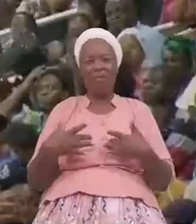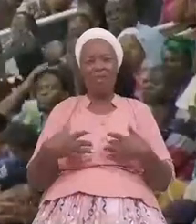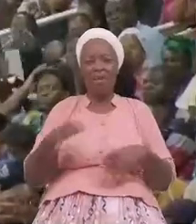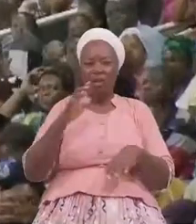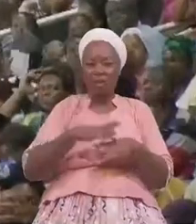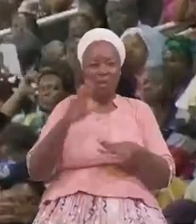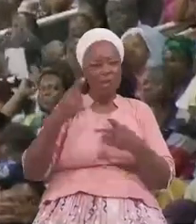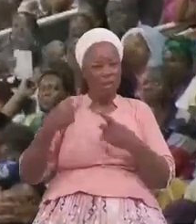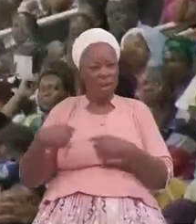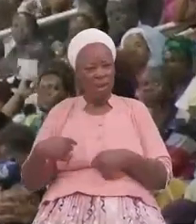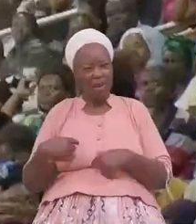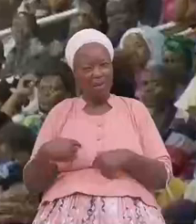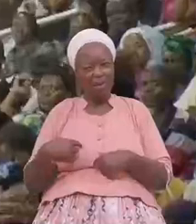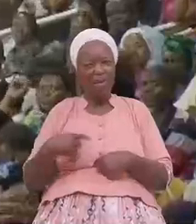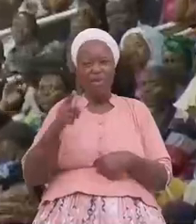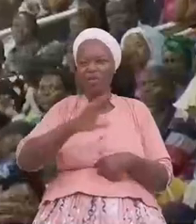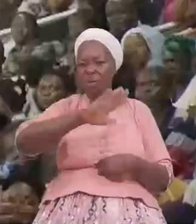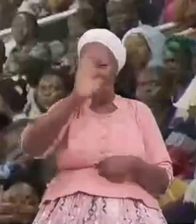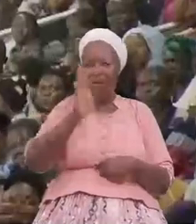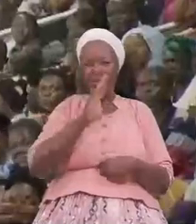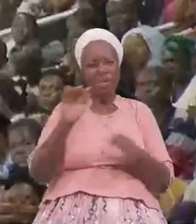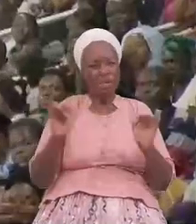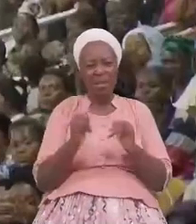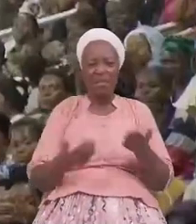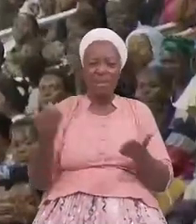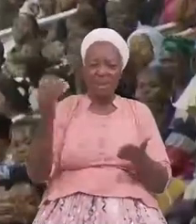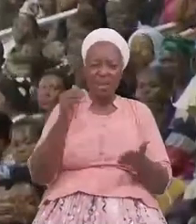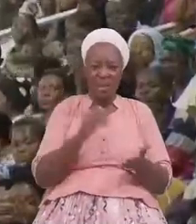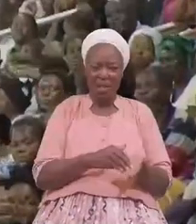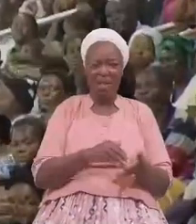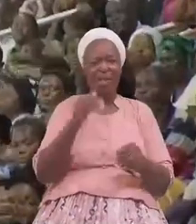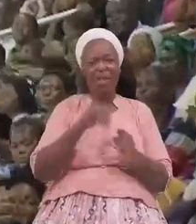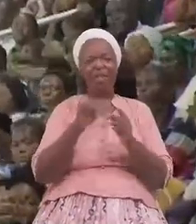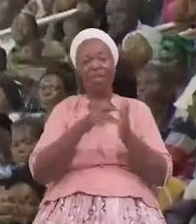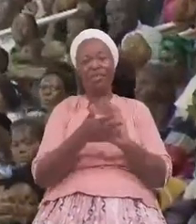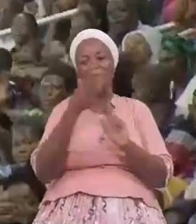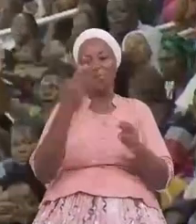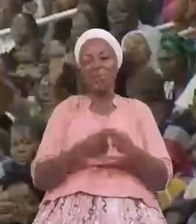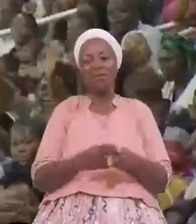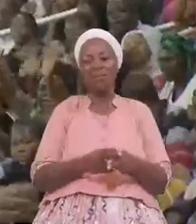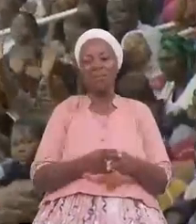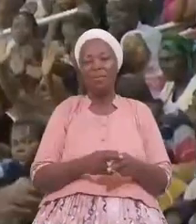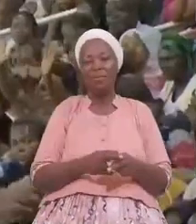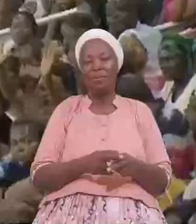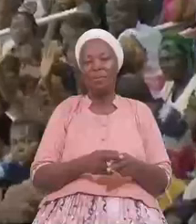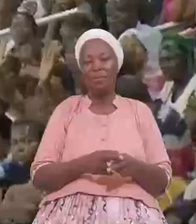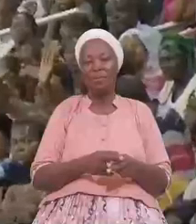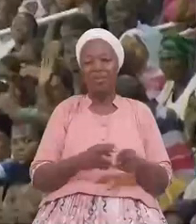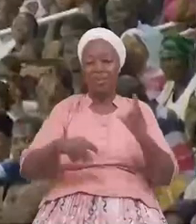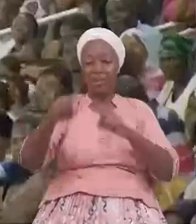Tu ne seras plus jamais le même au nom de Jésus. Ça, c'est